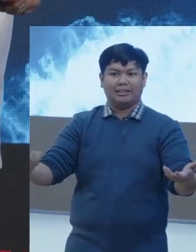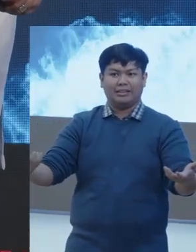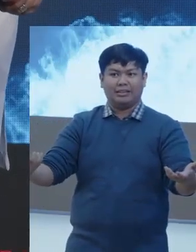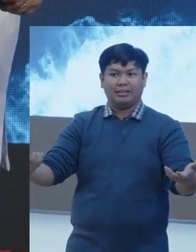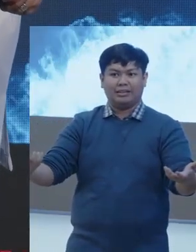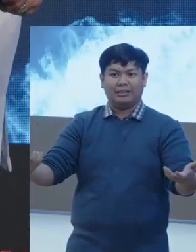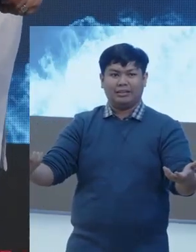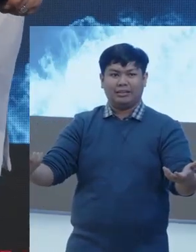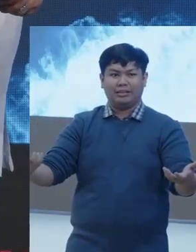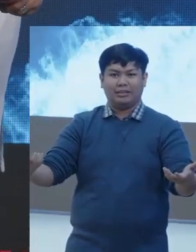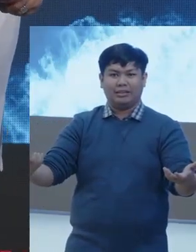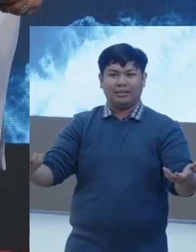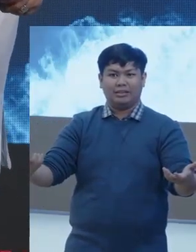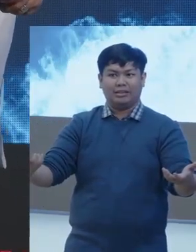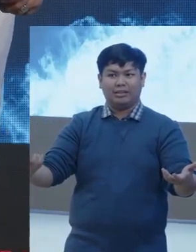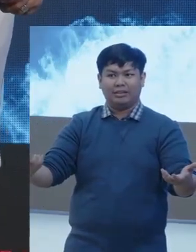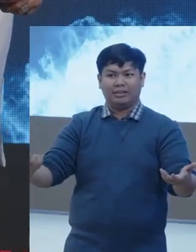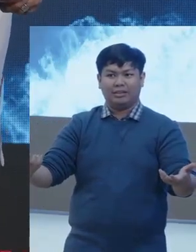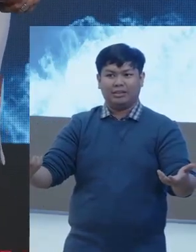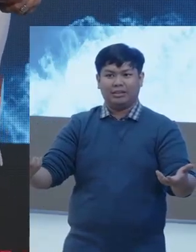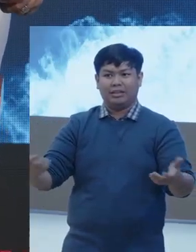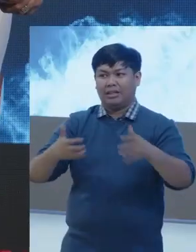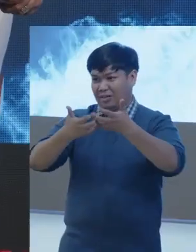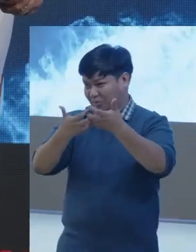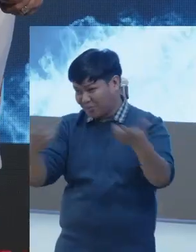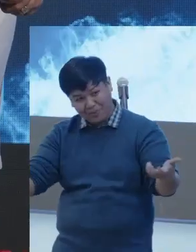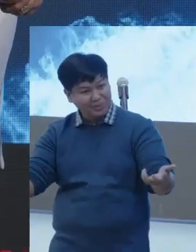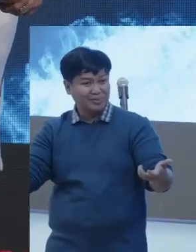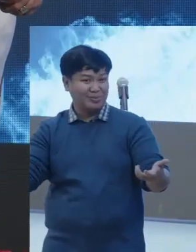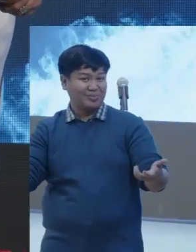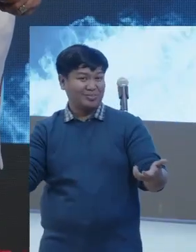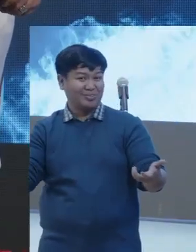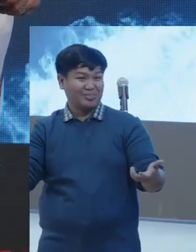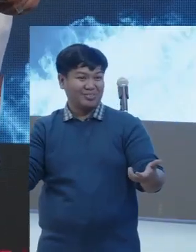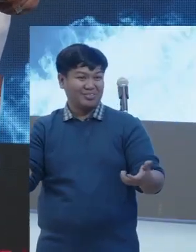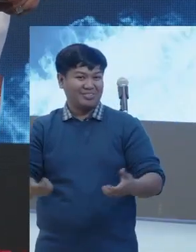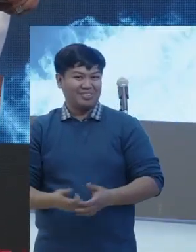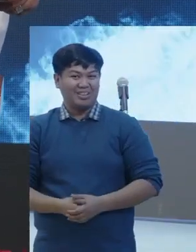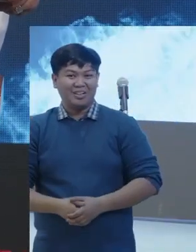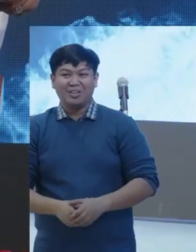sanhi ng unang-unang church split.